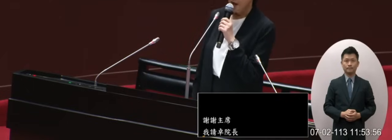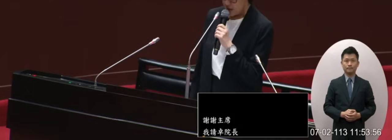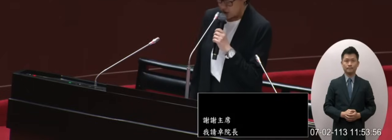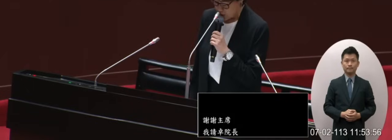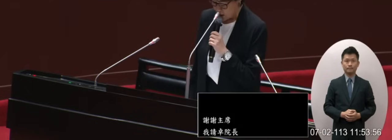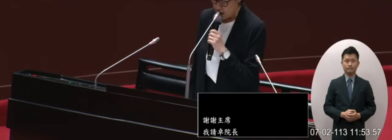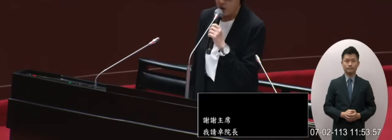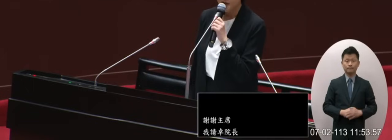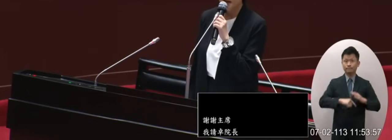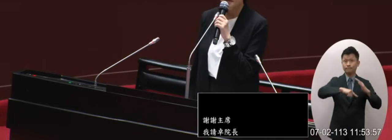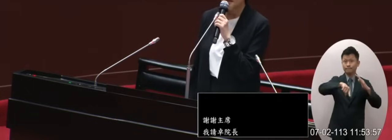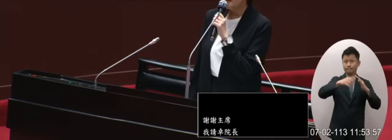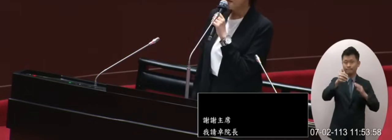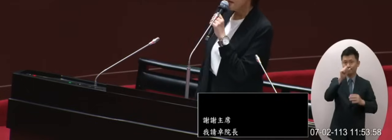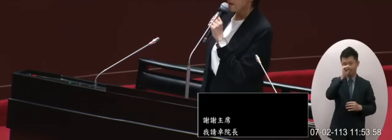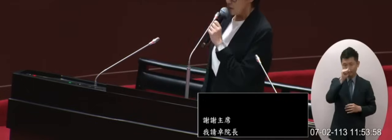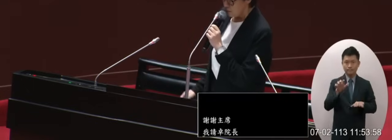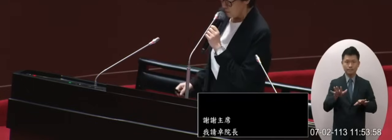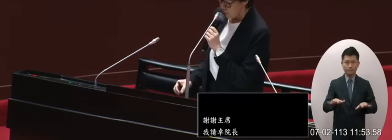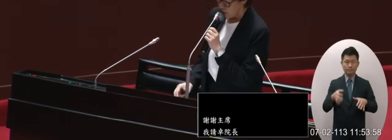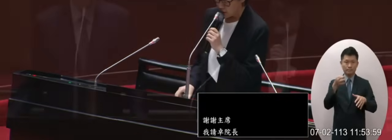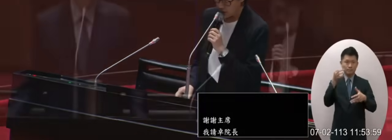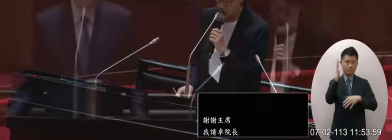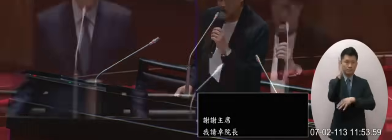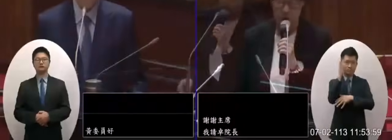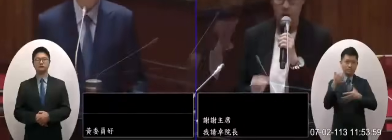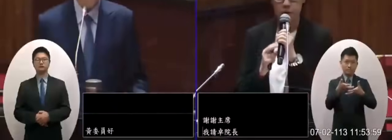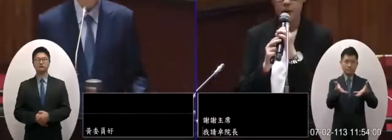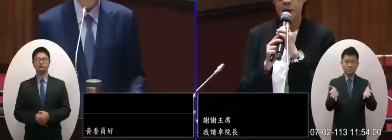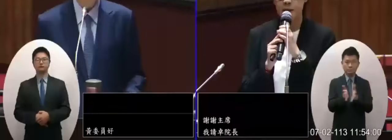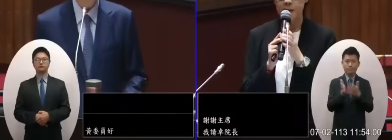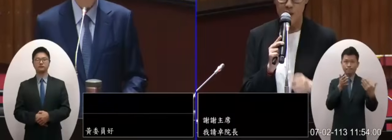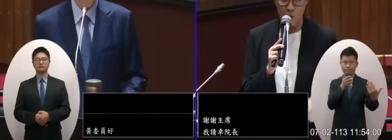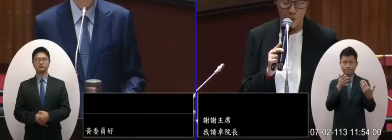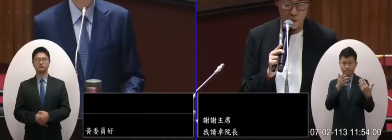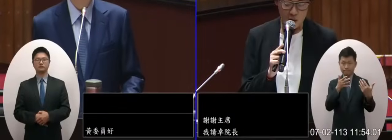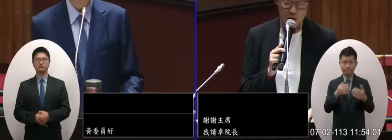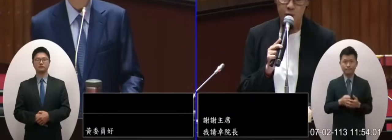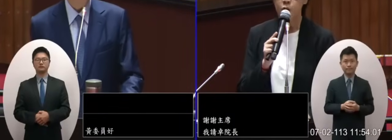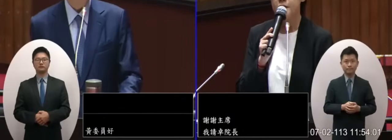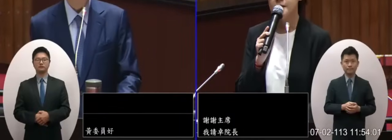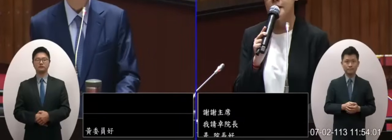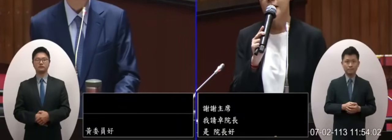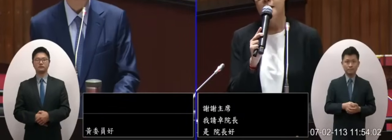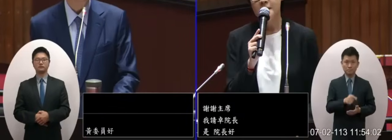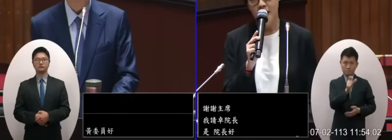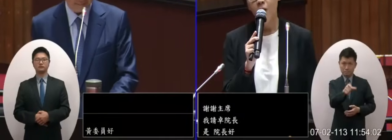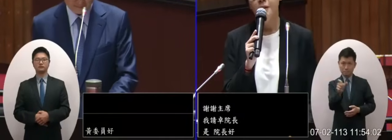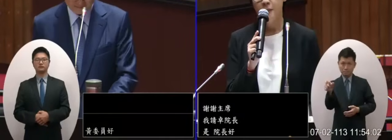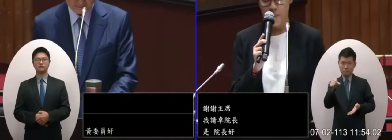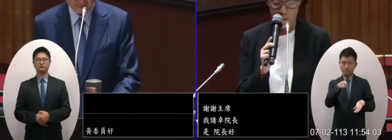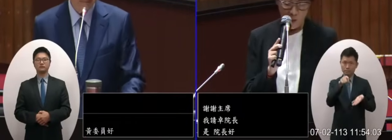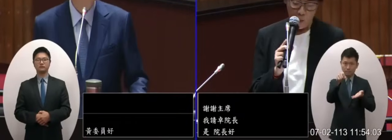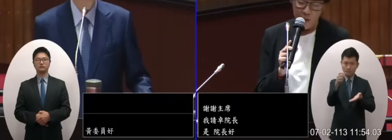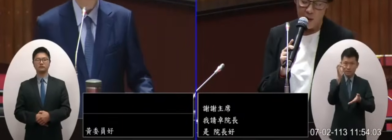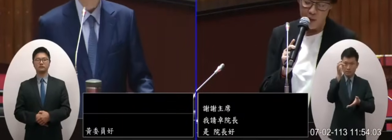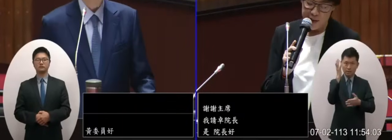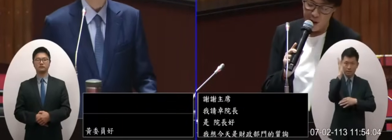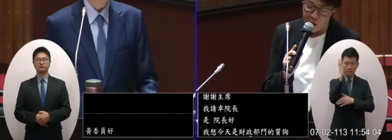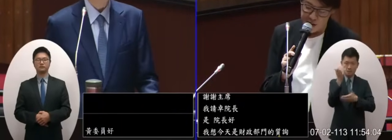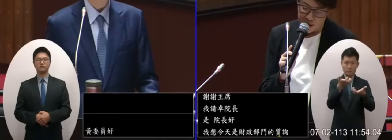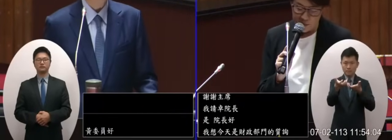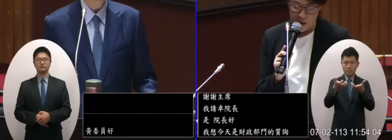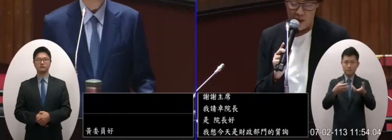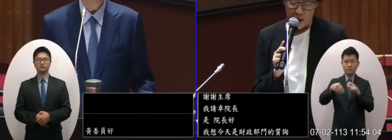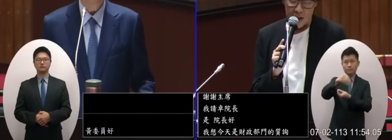黄委员好。 是，院长好。我想今天是财政部门的质询哦，所以大家都 focus 在财划法。我想